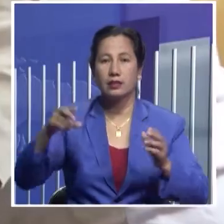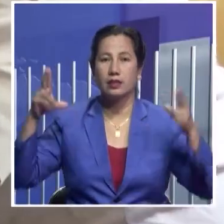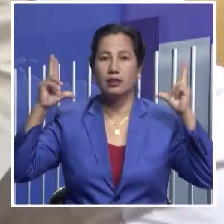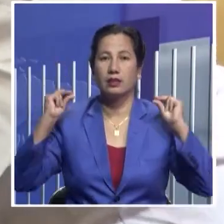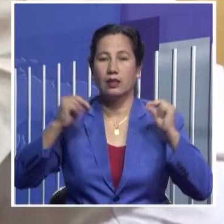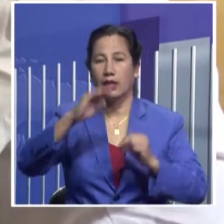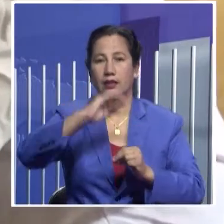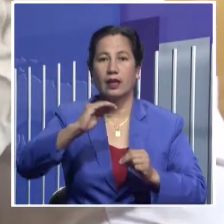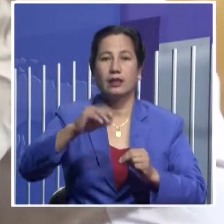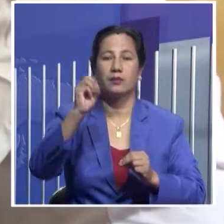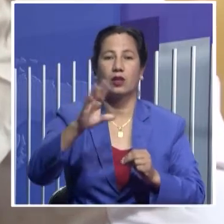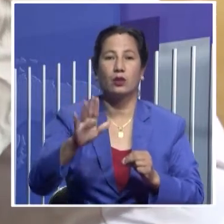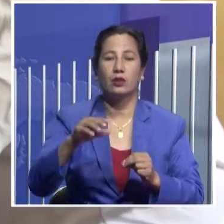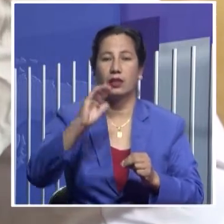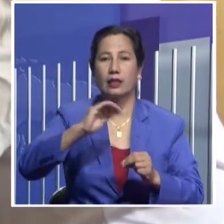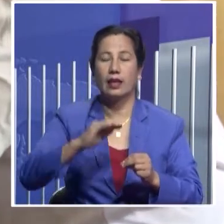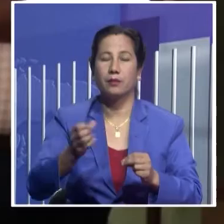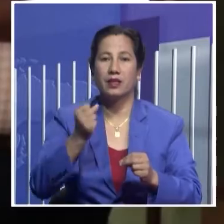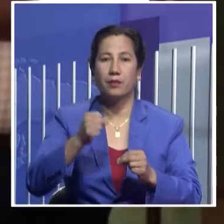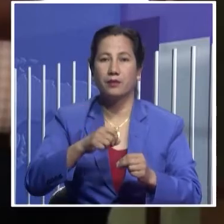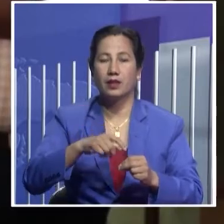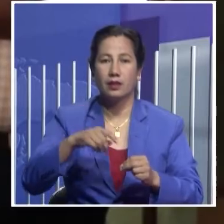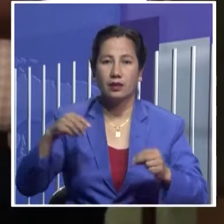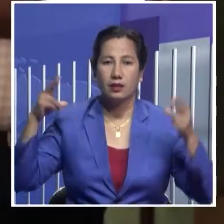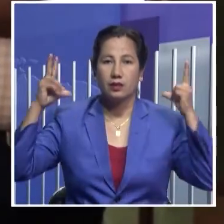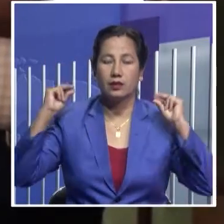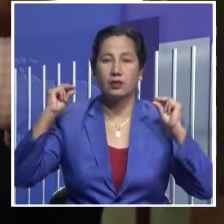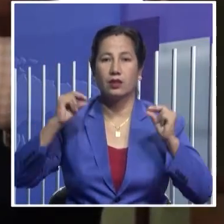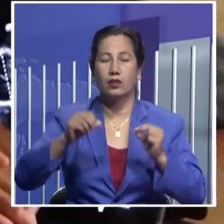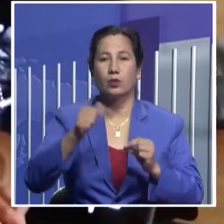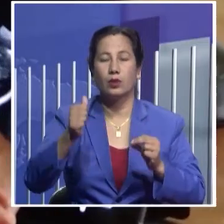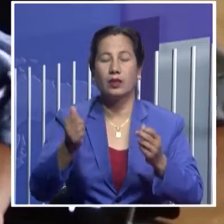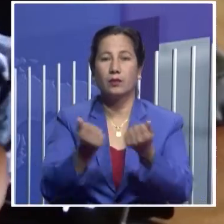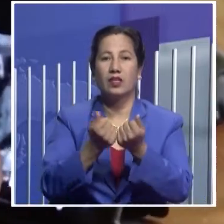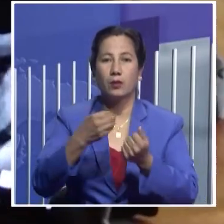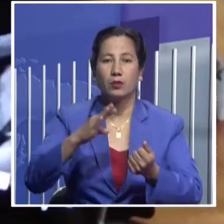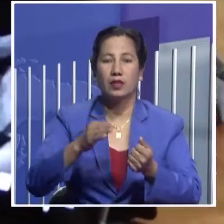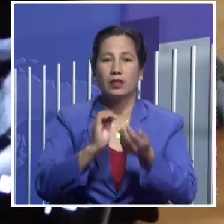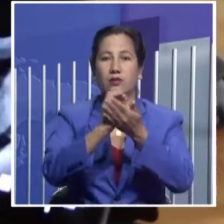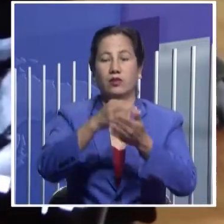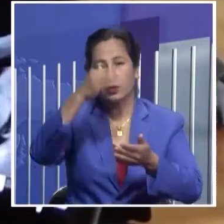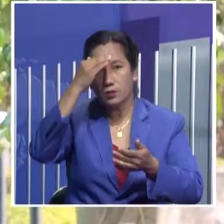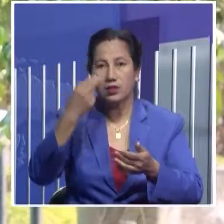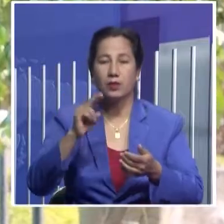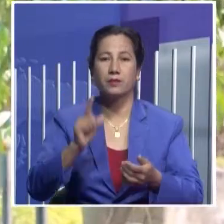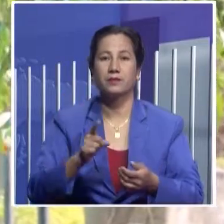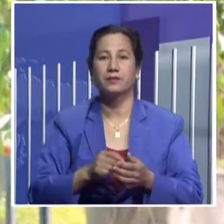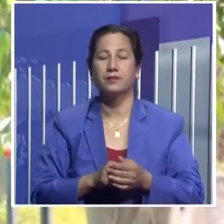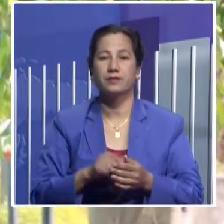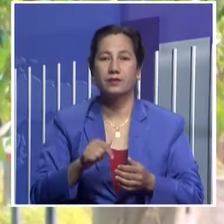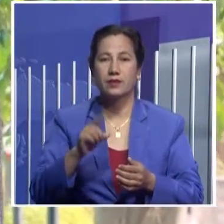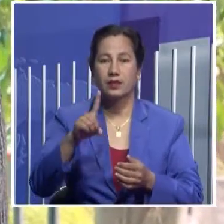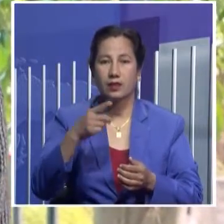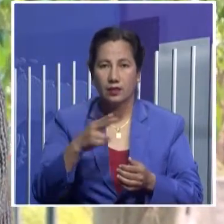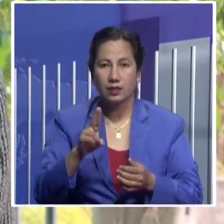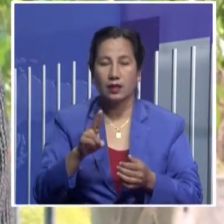तालिम दिइएको हो, तर तालिम प्राप्त नर्सहरू कोही समायोजनमा पर्दा त कोही विधामा हुँदा सेवा प्रभावमा समस्या भइरहेको हो। अहिले